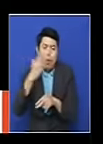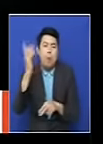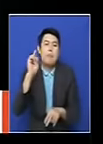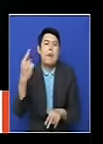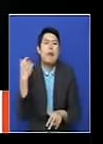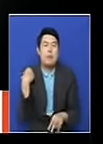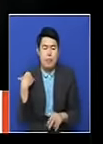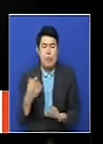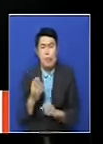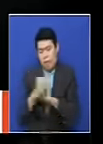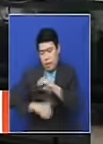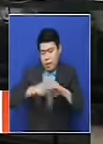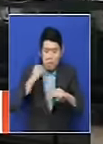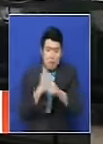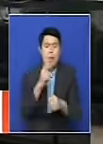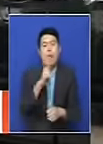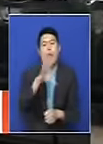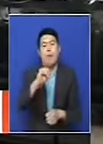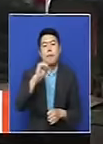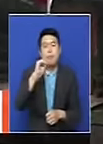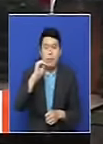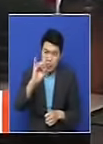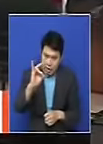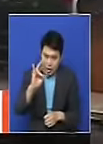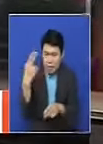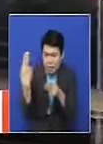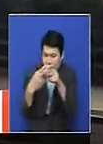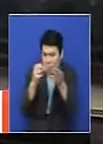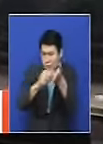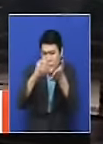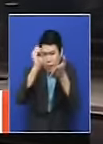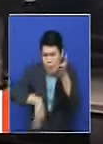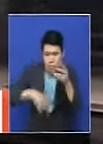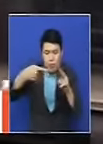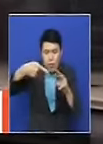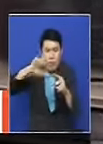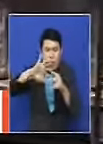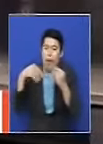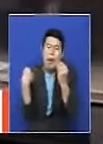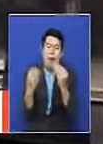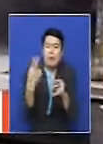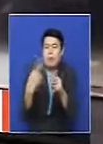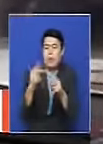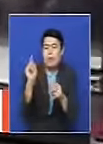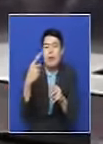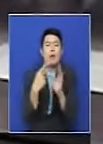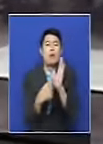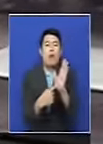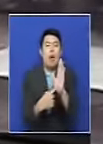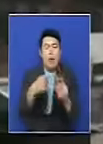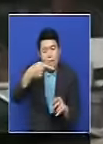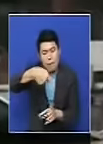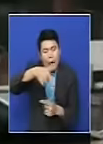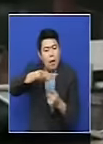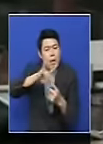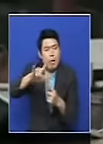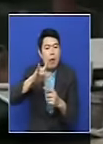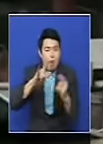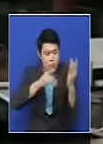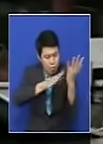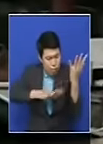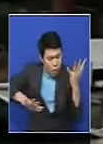ครับในปี2557ในการประชุมมีการถอดถอนชื่อพายุอูตอและตั้งชื่อใหม่เข้าไปนะครับอย่างเช่นบาริจัตแปลว่าชาย